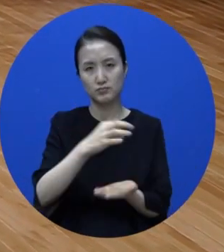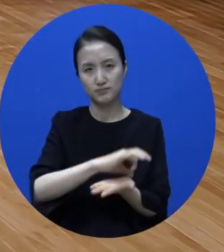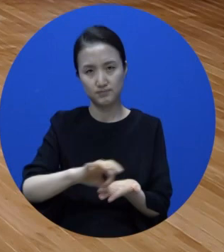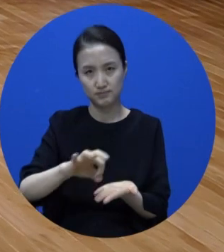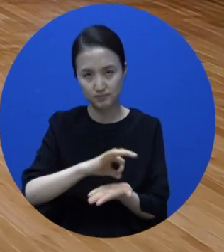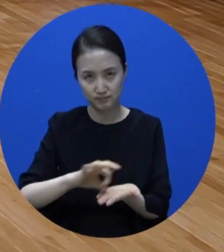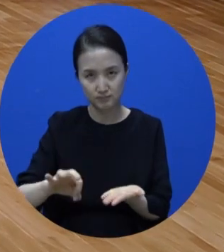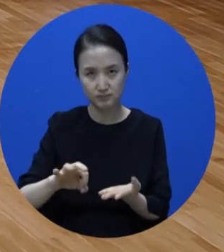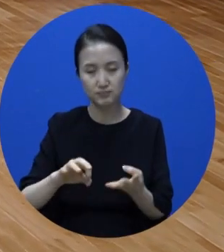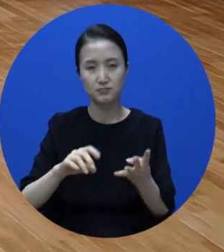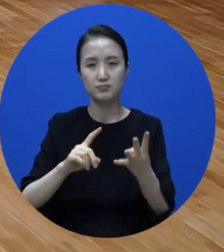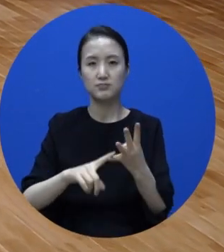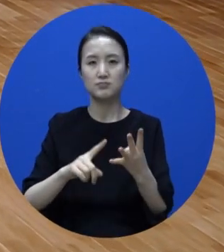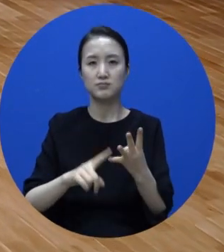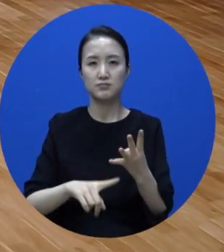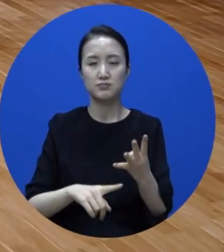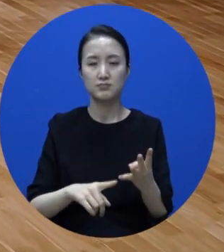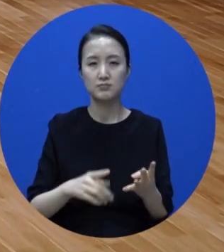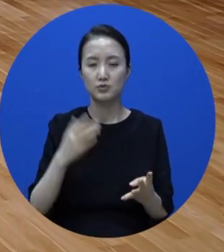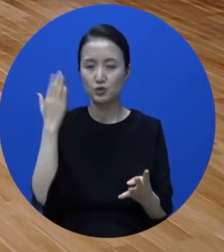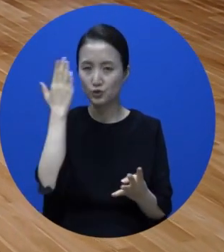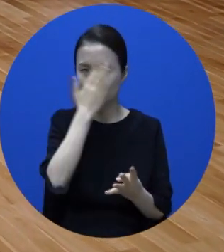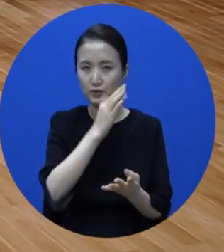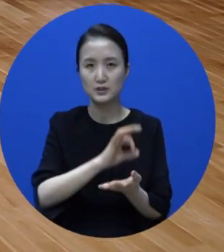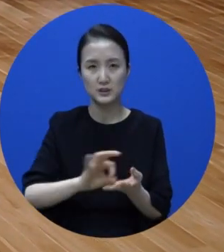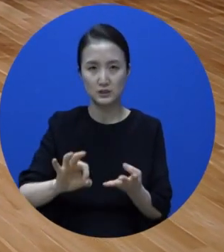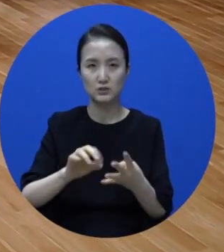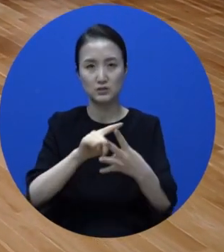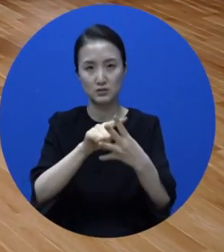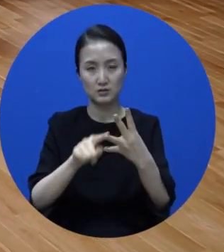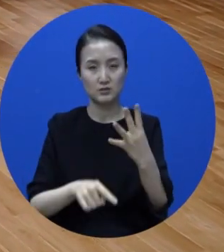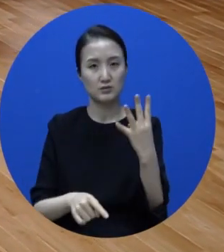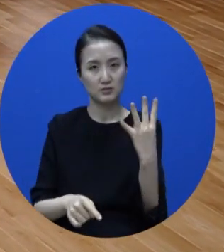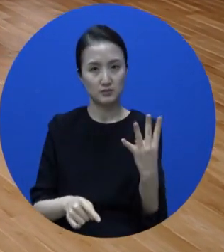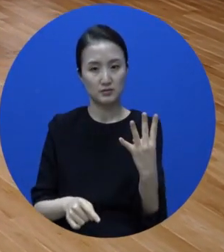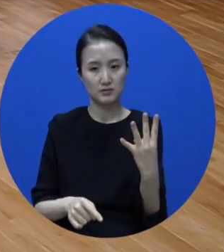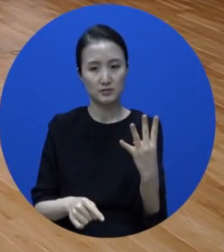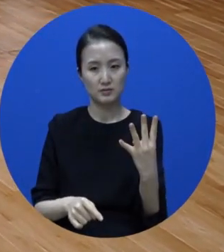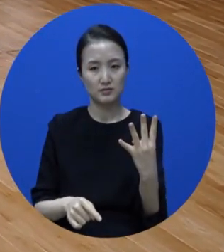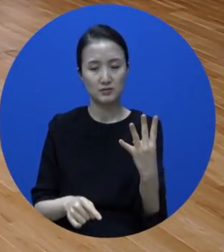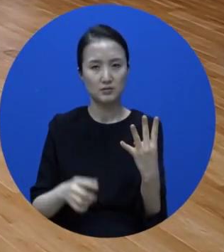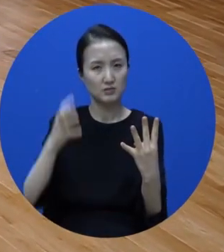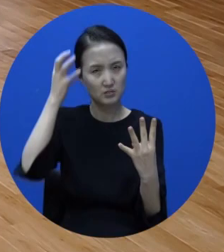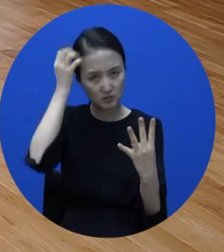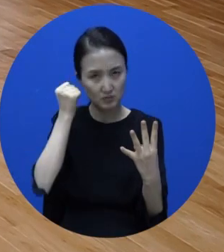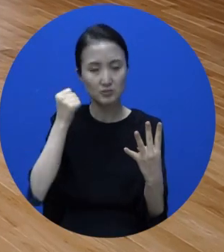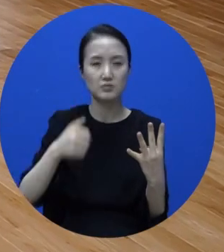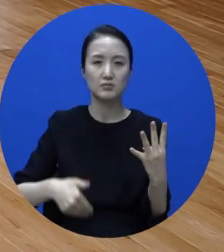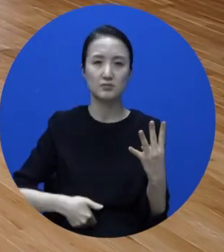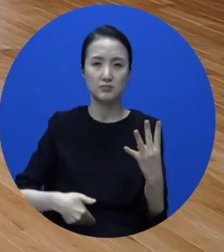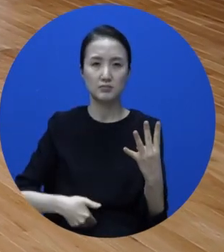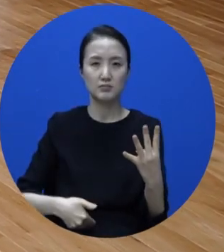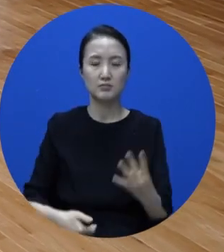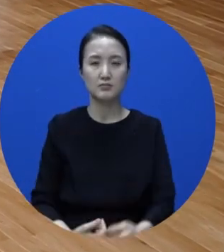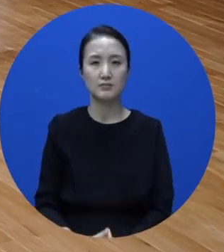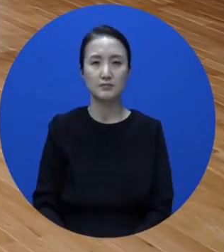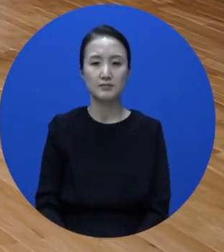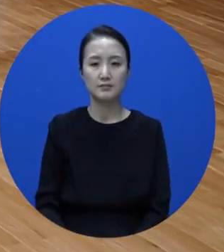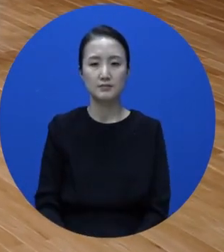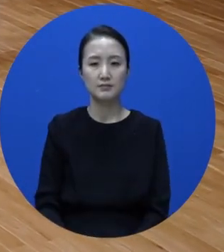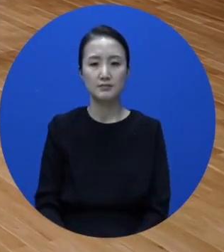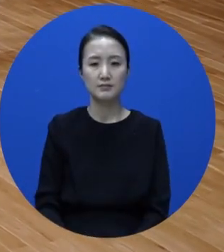+ 순수 측 제가 이 공식 만큼은 반드시 암기 하셔라 말씀드렸어요